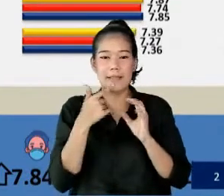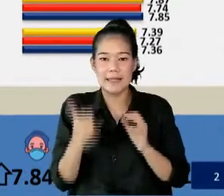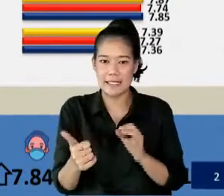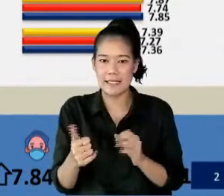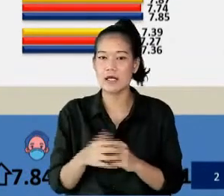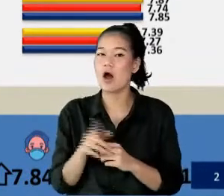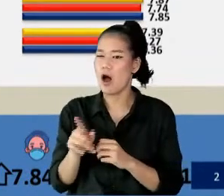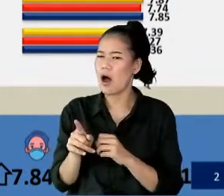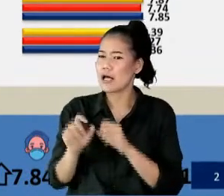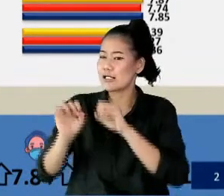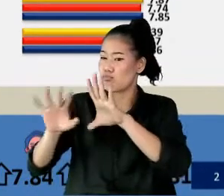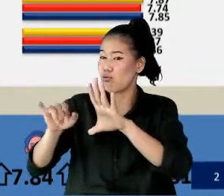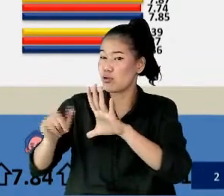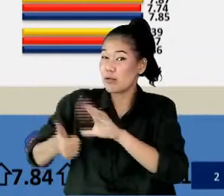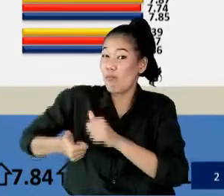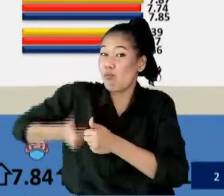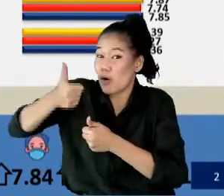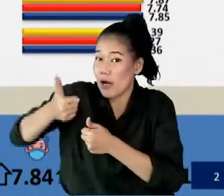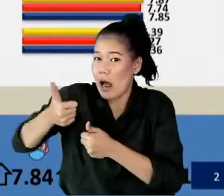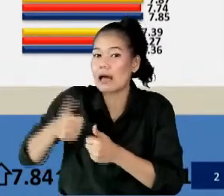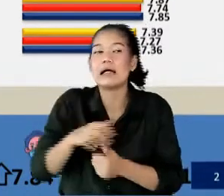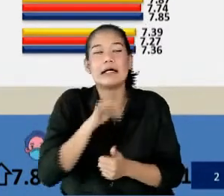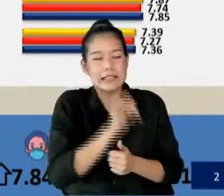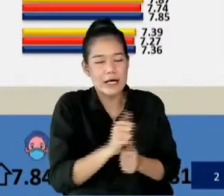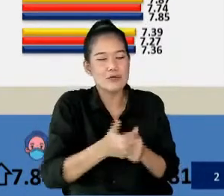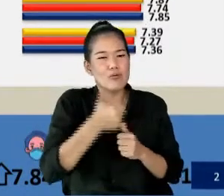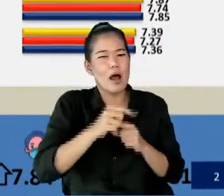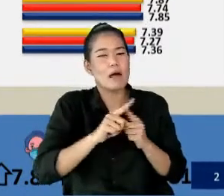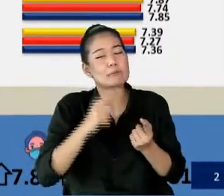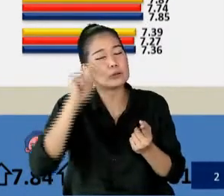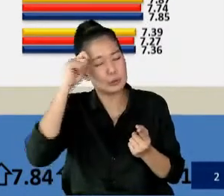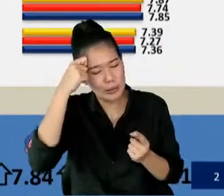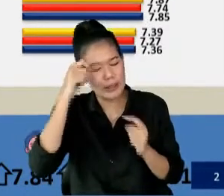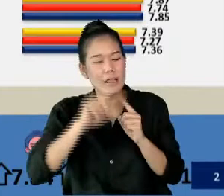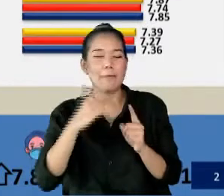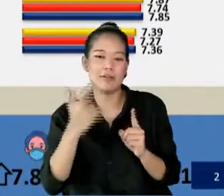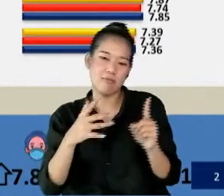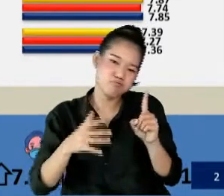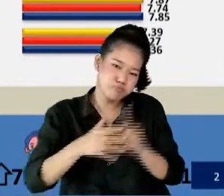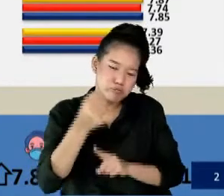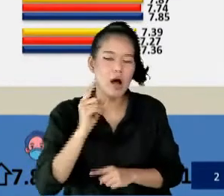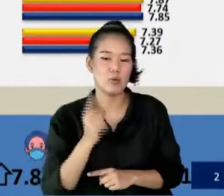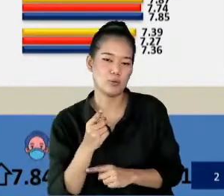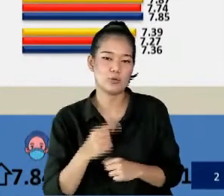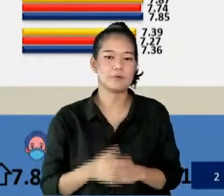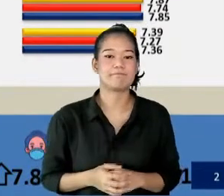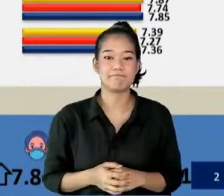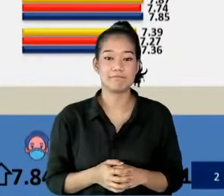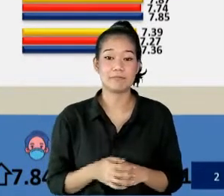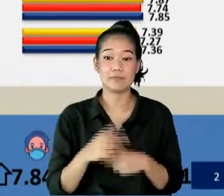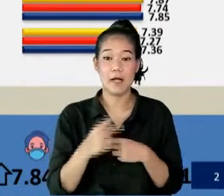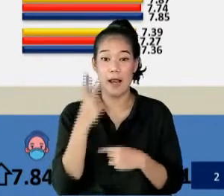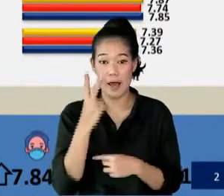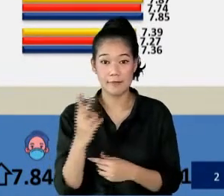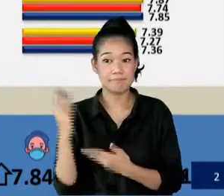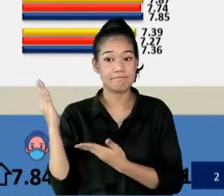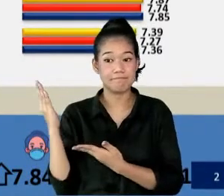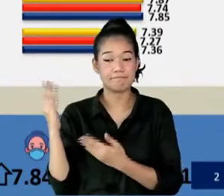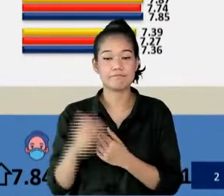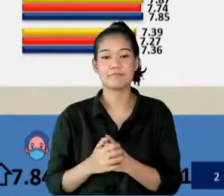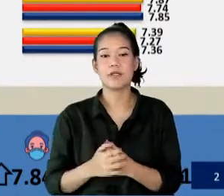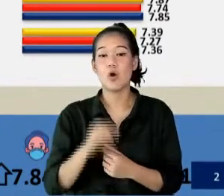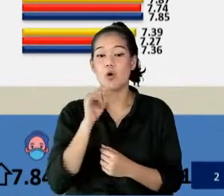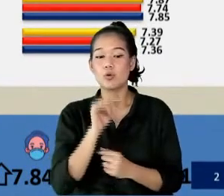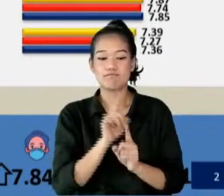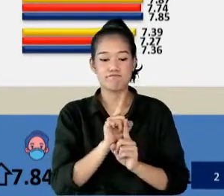ini angka sempurna? Apa, ya, bagaimana? Angka sempurna, walaupun angka sempurna. Itu sulit, okay. Tetapi kan kita harus menuju ke angka sempurna tadi. Lalu kita lihat juga,